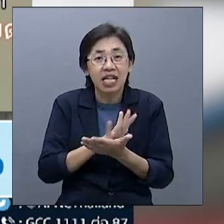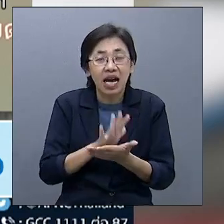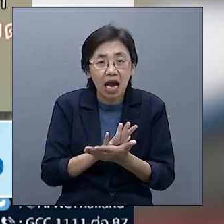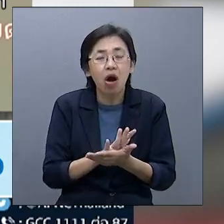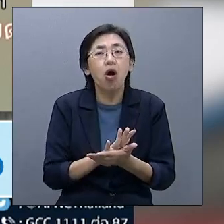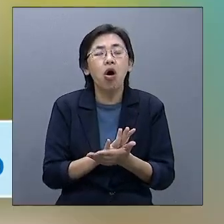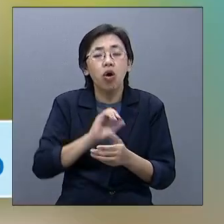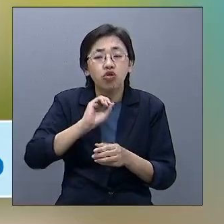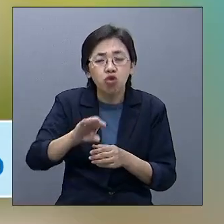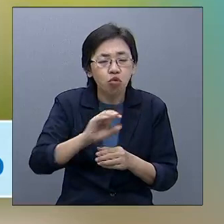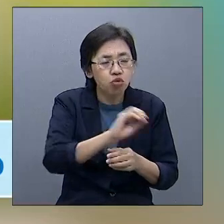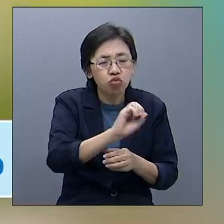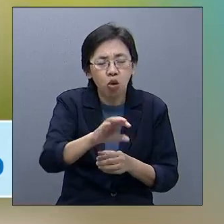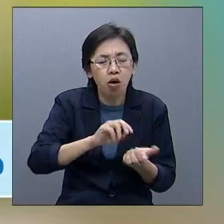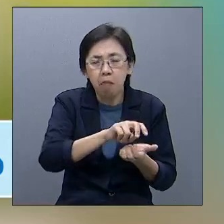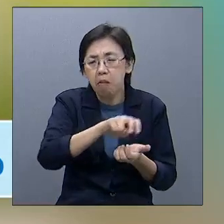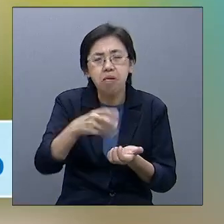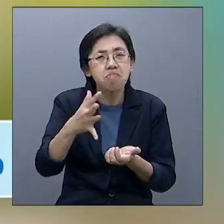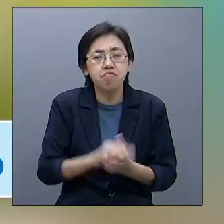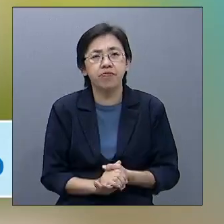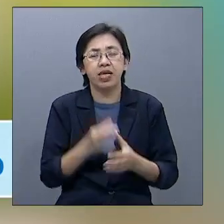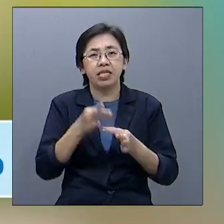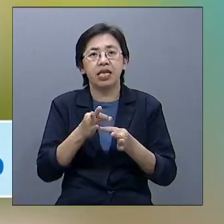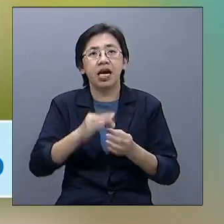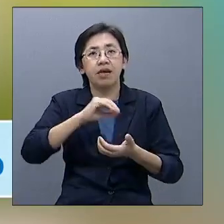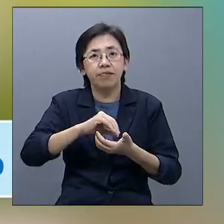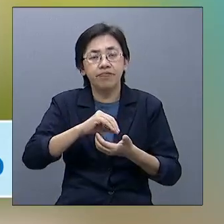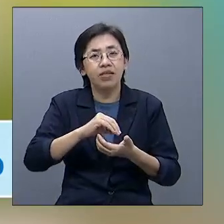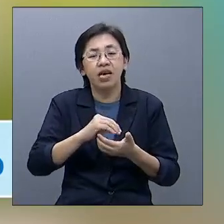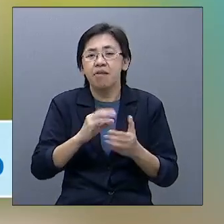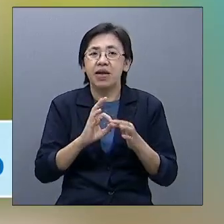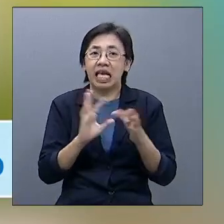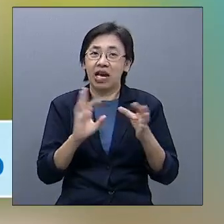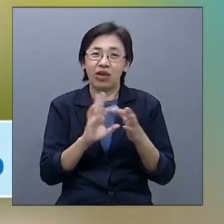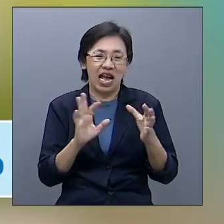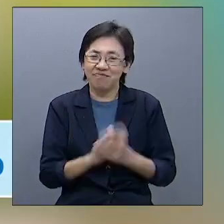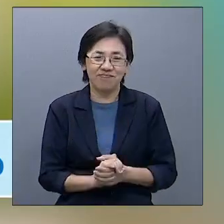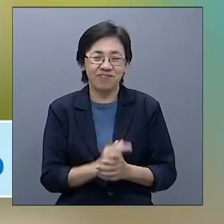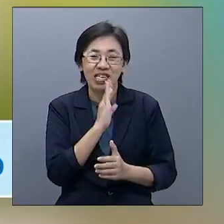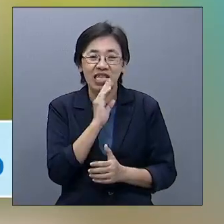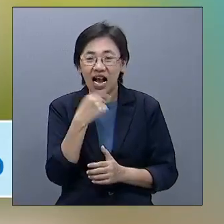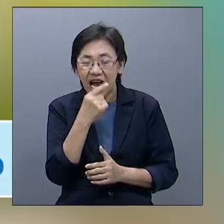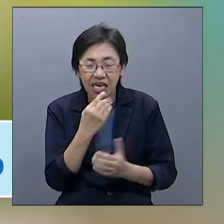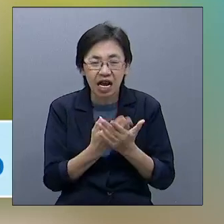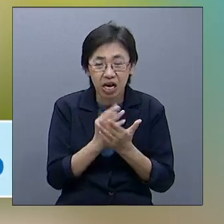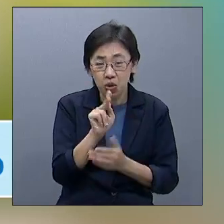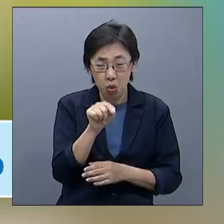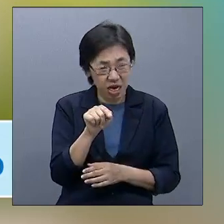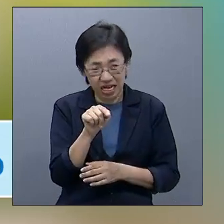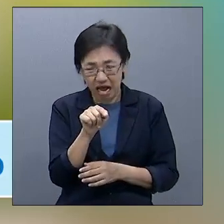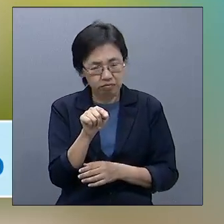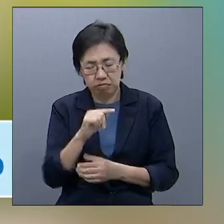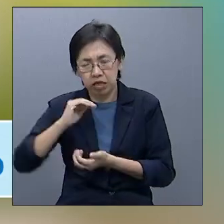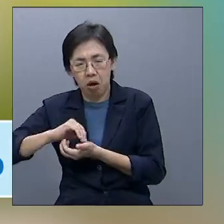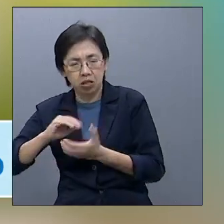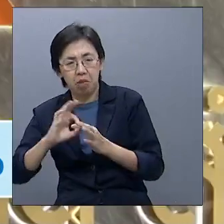ยังลูกค้านอกจากนี้ทางธนาคารอาคารสงเคราะห์ก็ไม่ได้มีส่วนเกี่ยวข้องกับการดำเนินการข้างต้นซึ่งการกระทำดังกล่